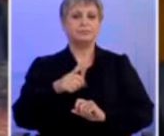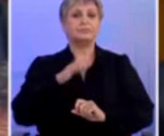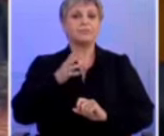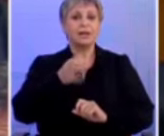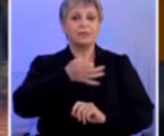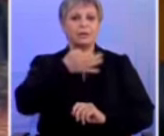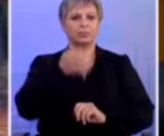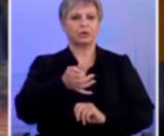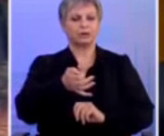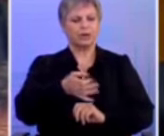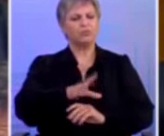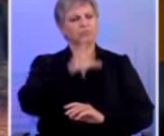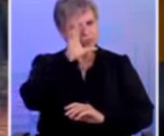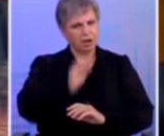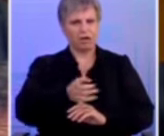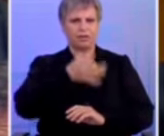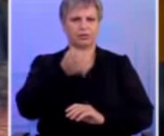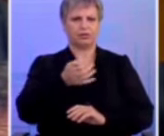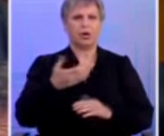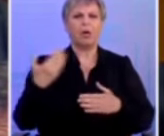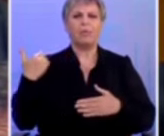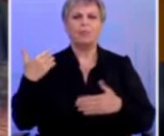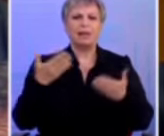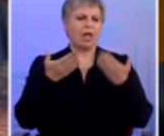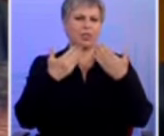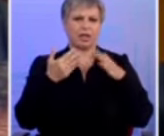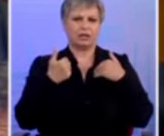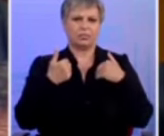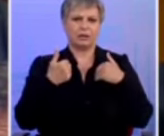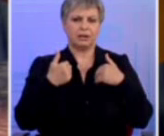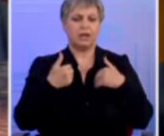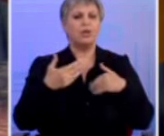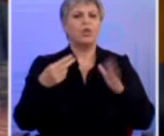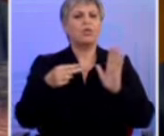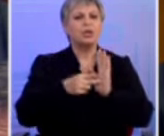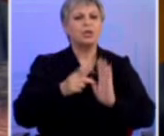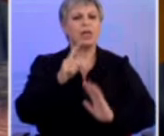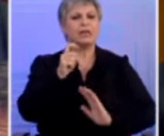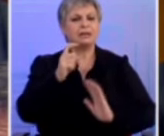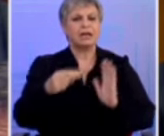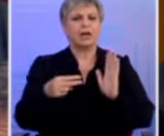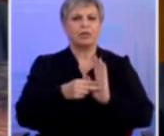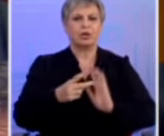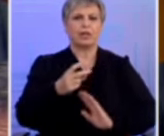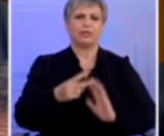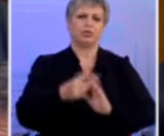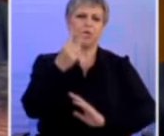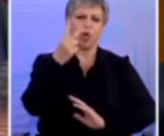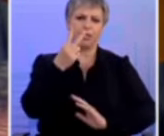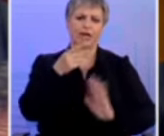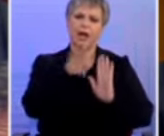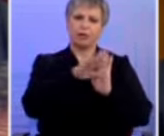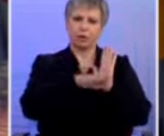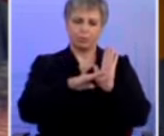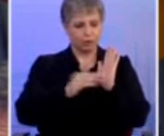επιτρέψτε μου με πάσα ειλικρίνεια, δεν υπήρχαν ούτε στο πρόγραμμα που ήρθε το 10, ούτε στο πρόγραμμα που ήρθε το 12. Υπήρχαν